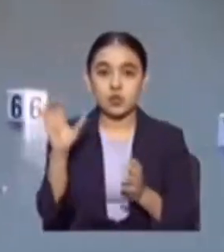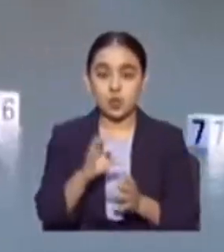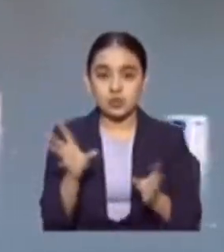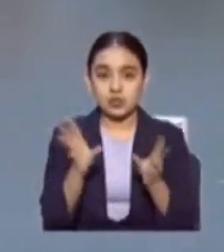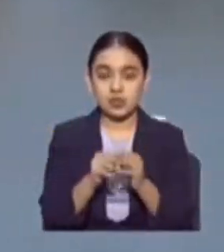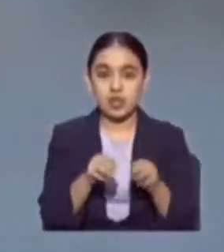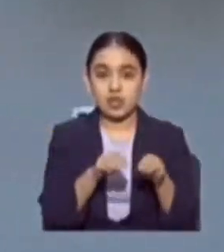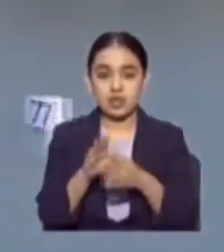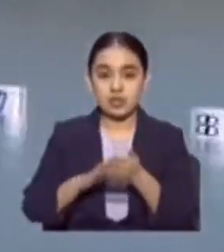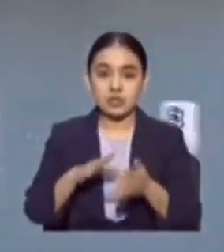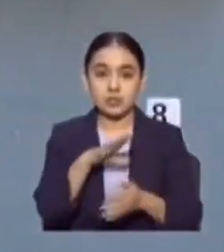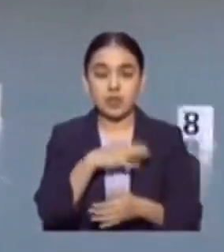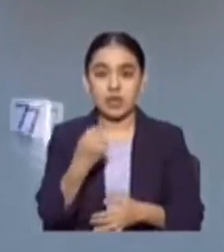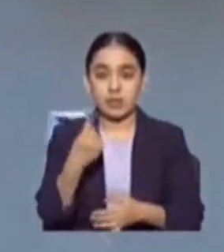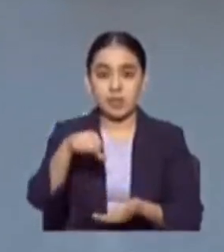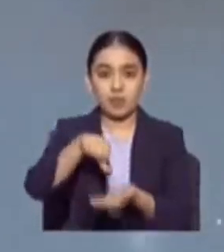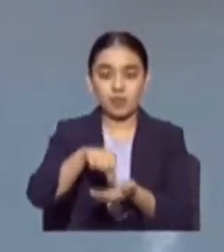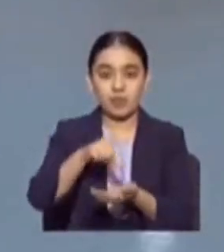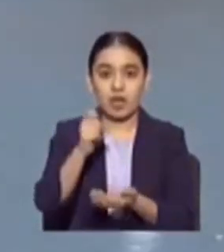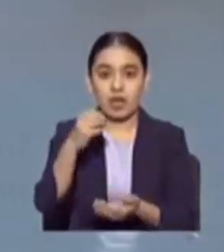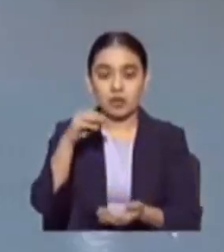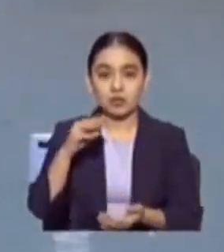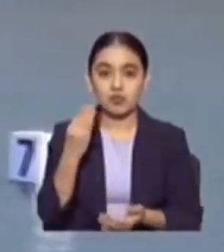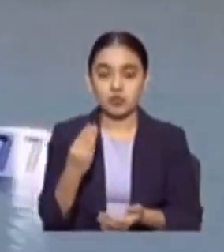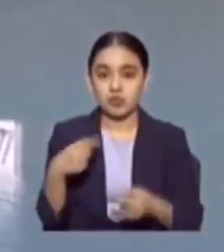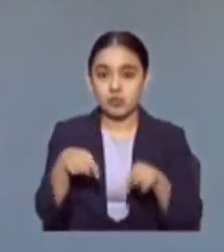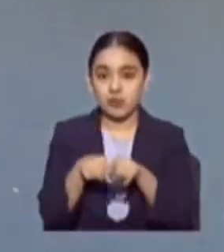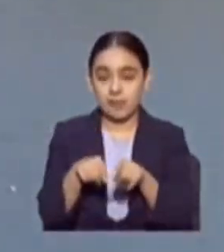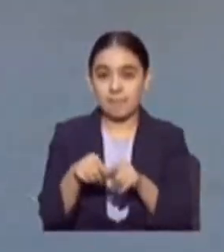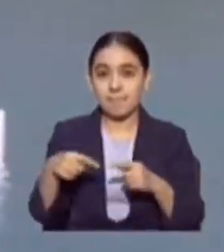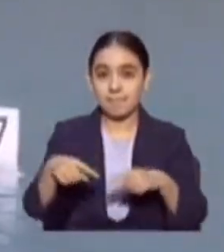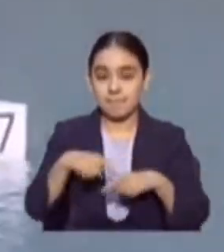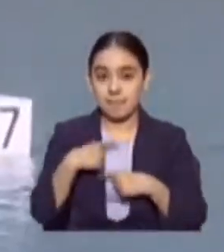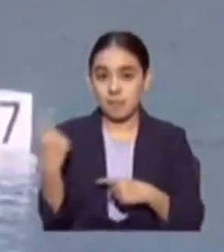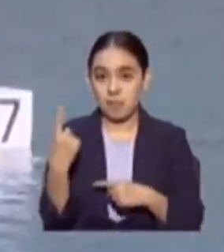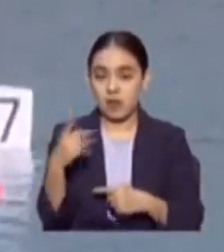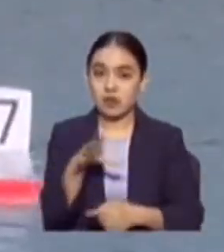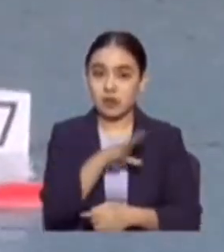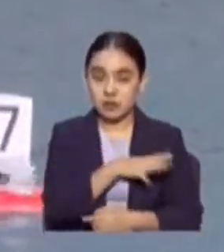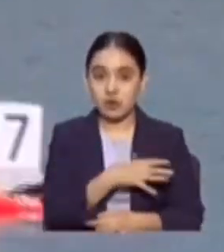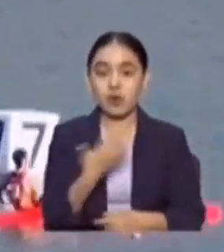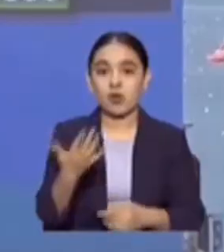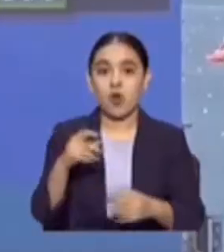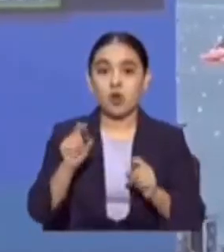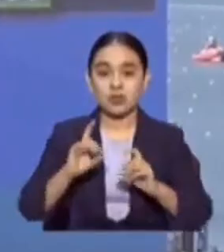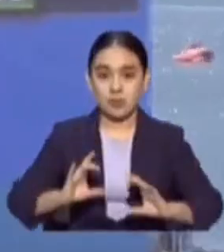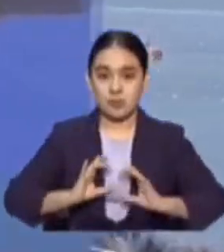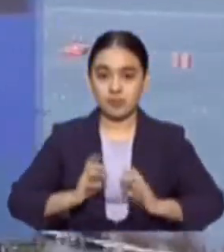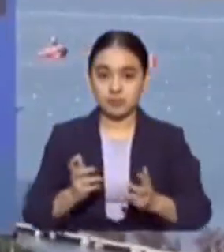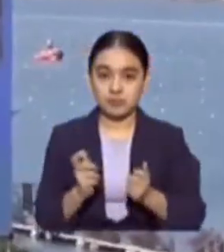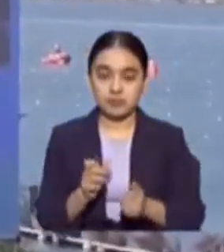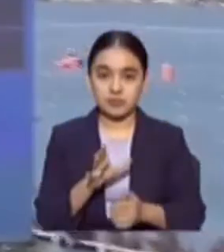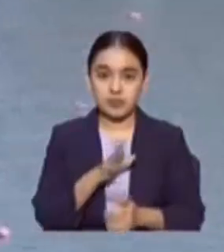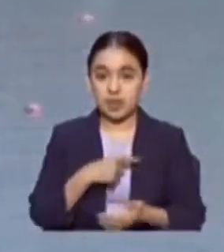natija bilan tengsiz bo'ldi. Yana bir vakilimiz Hayitmurod Sherqo'ziyev ham marra chizig'ini birinchi bo'lib kesib o'tdi va oltin medal sohibiga